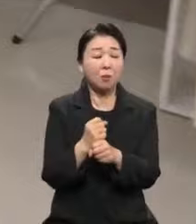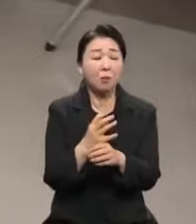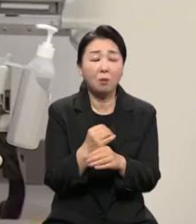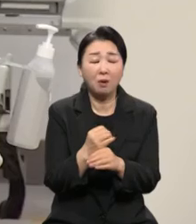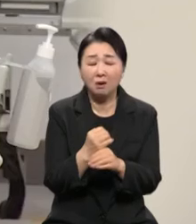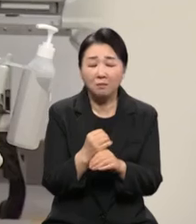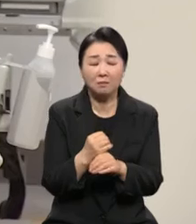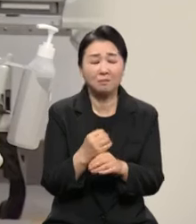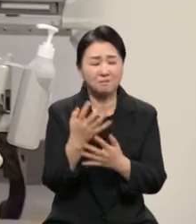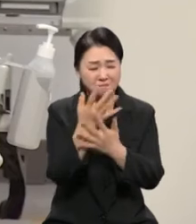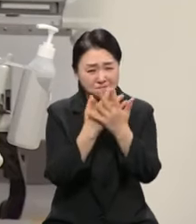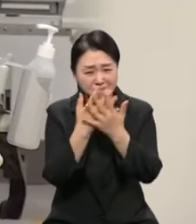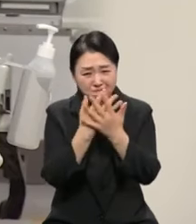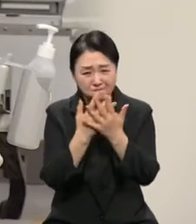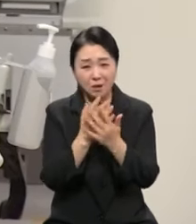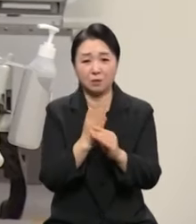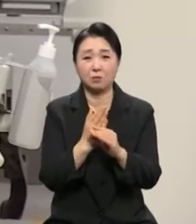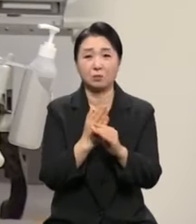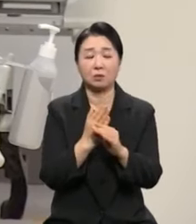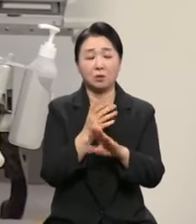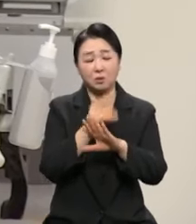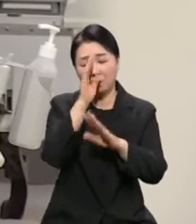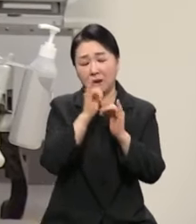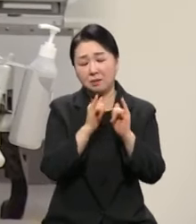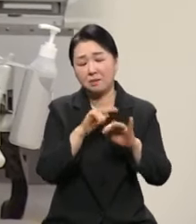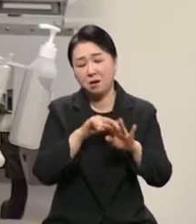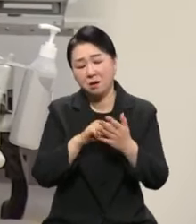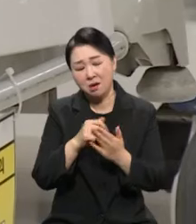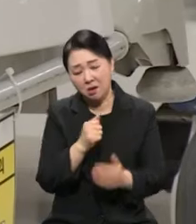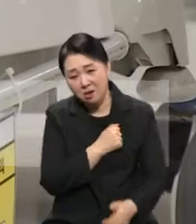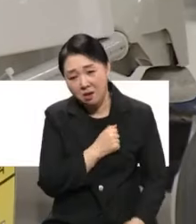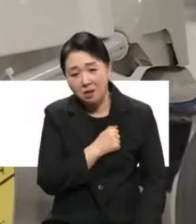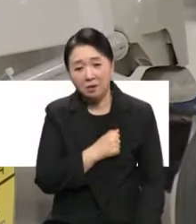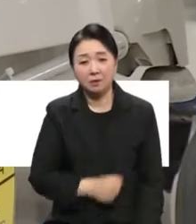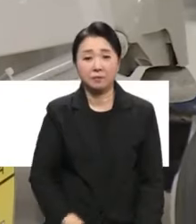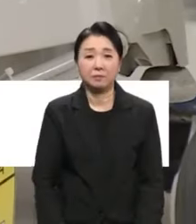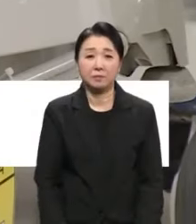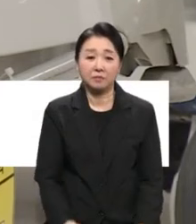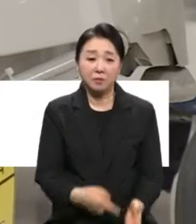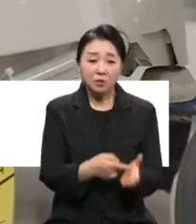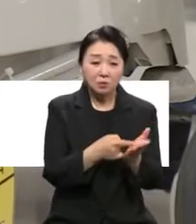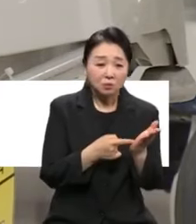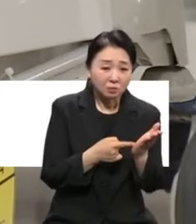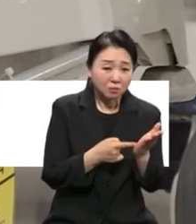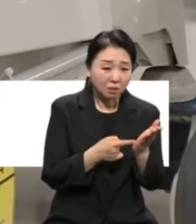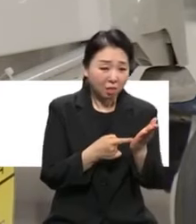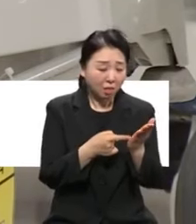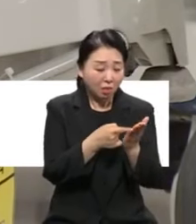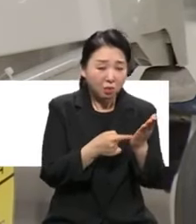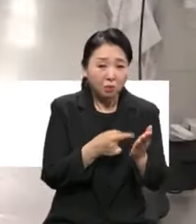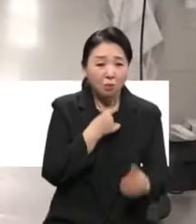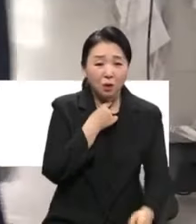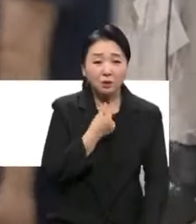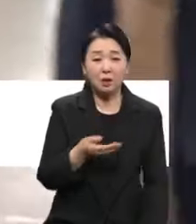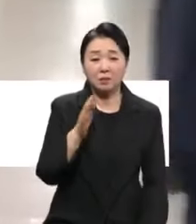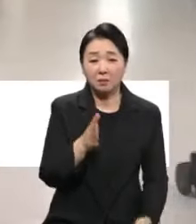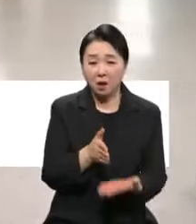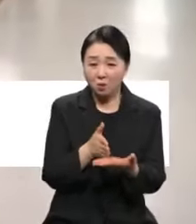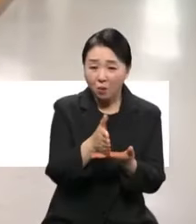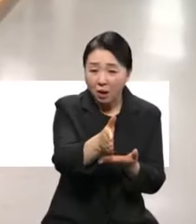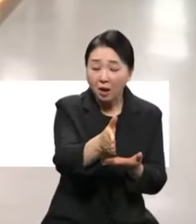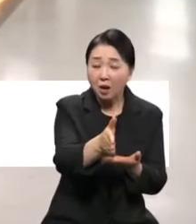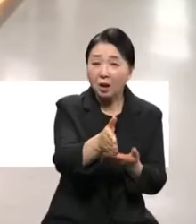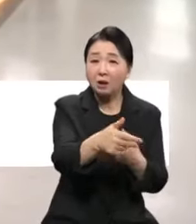당장은 알 수가 없어 환자들은 더 막막합니다. 우리가 수술을 어떻게 하려고 했지만 해당 과에서